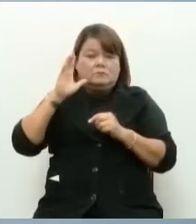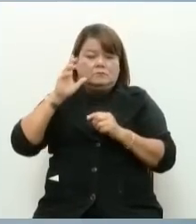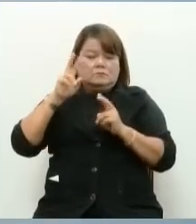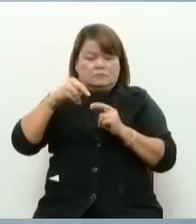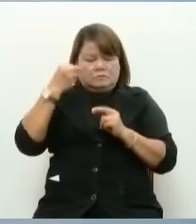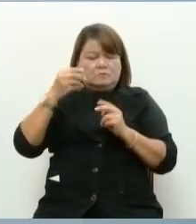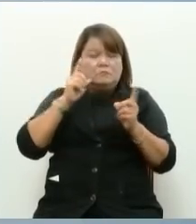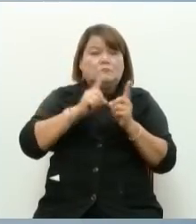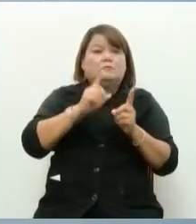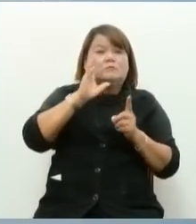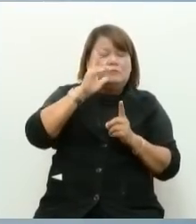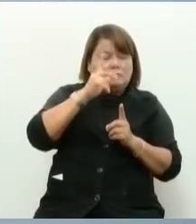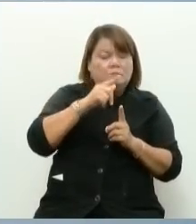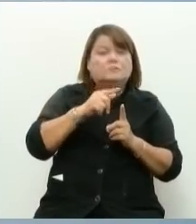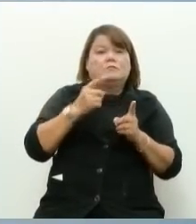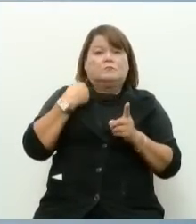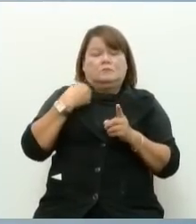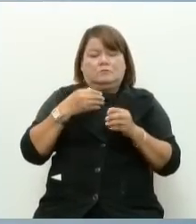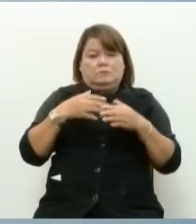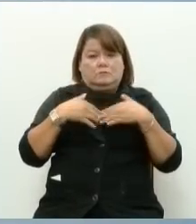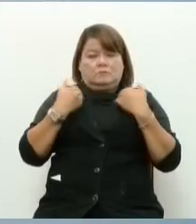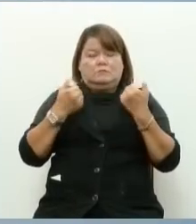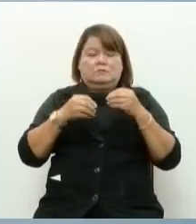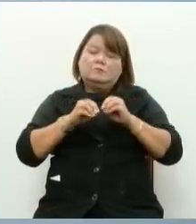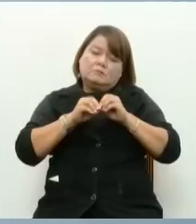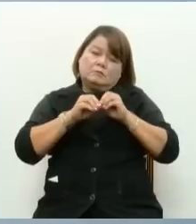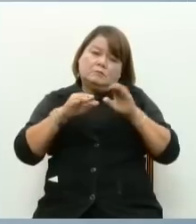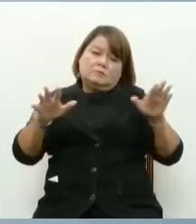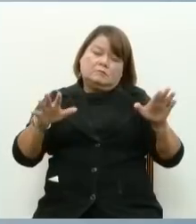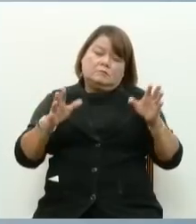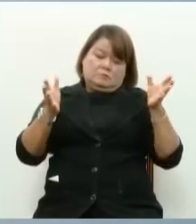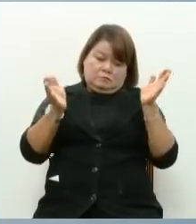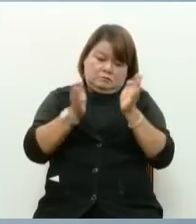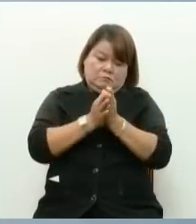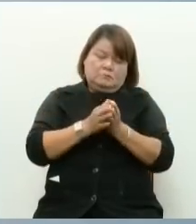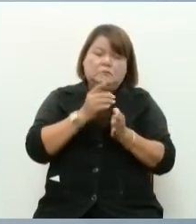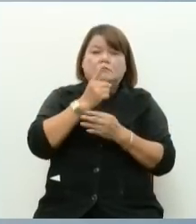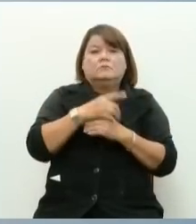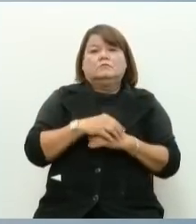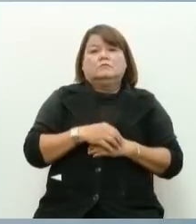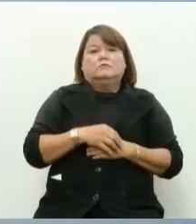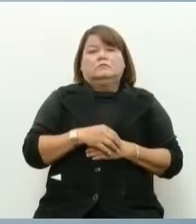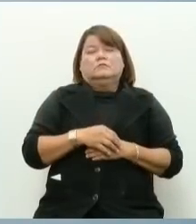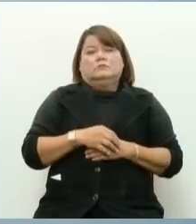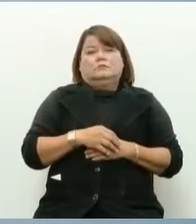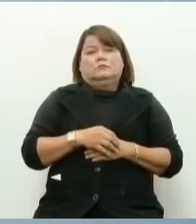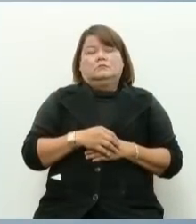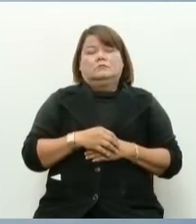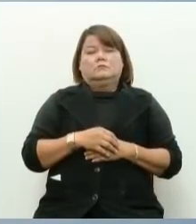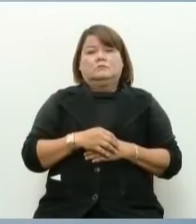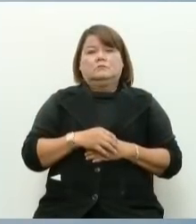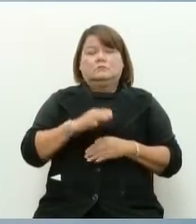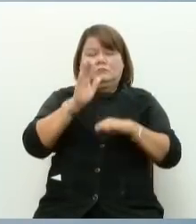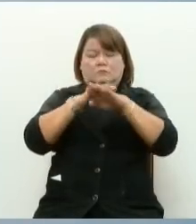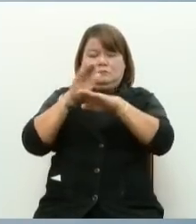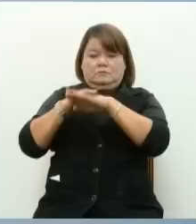มีความคล่องตัวและก็เป็นการกระจายตัวไม่กระจุกอยู่ที่ใดที่หนึ่งนะครับก็ขอเชิญชว